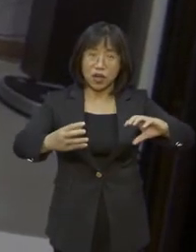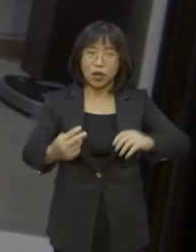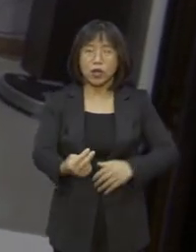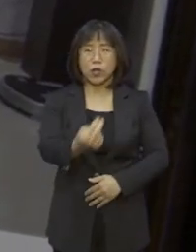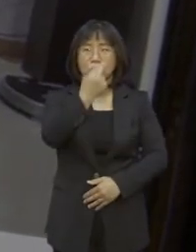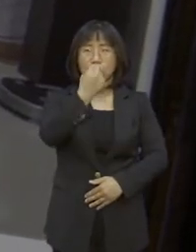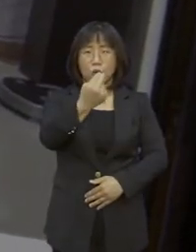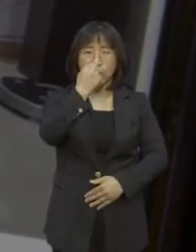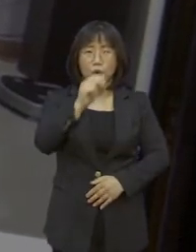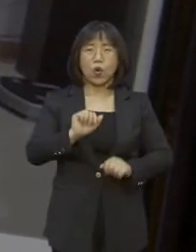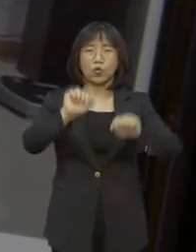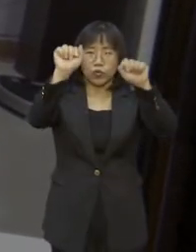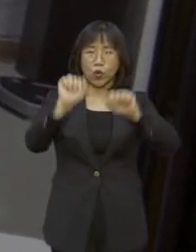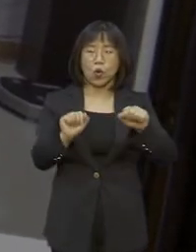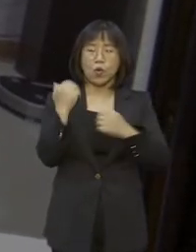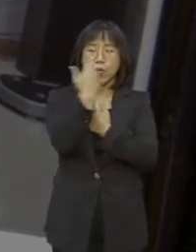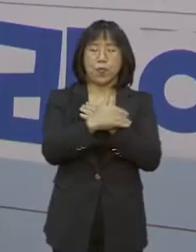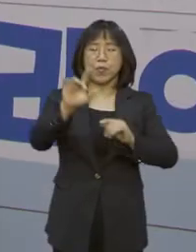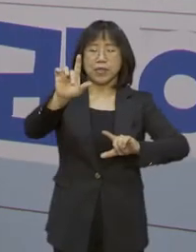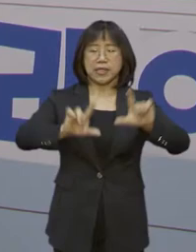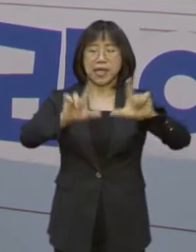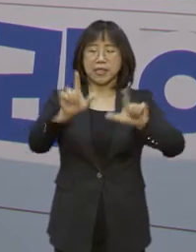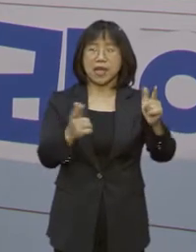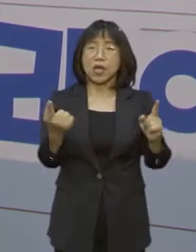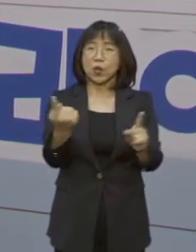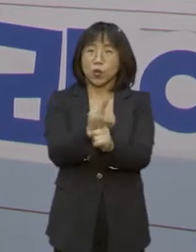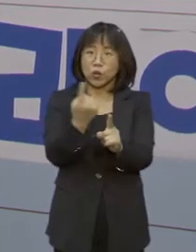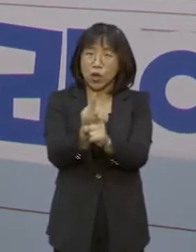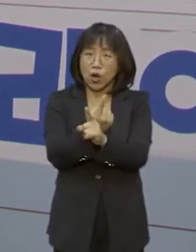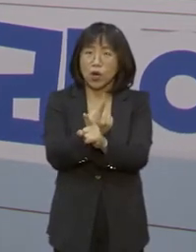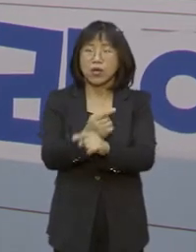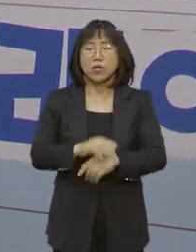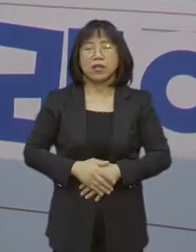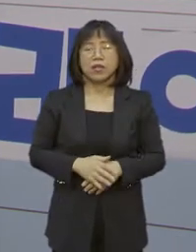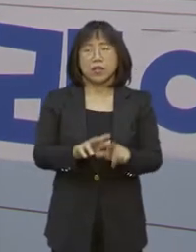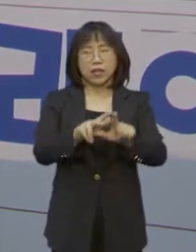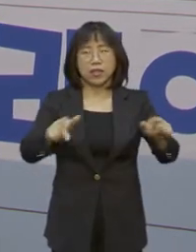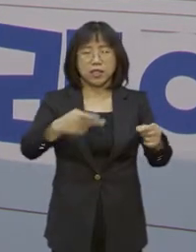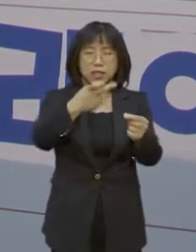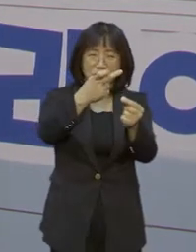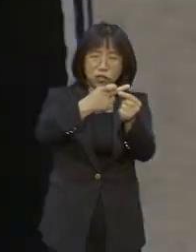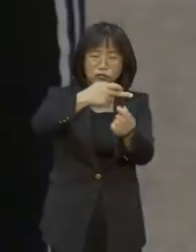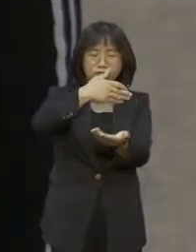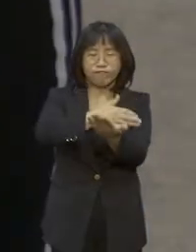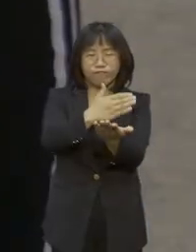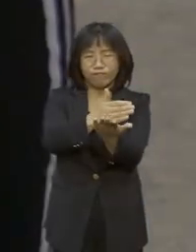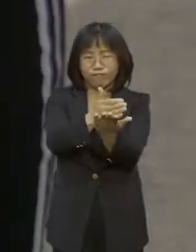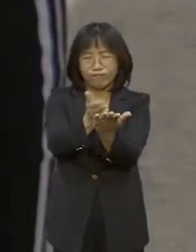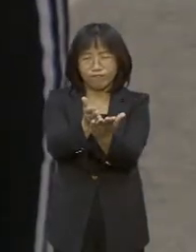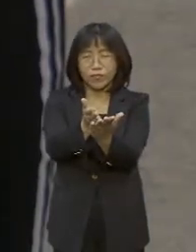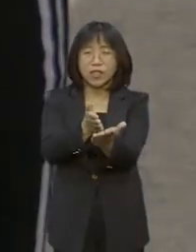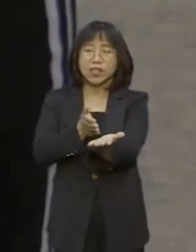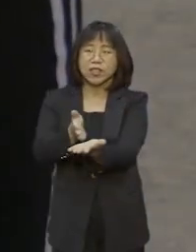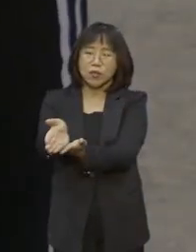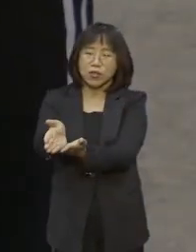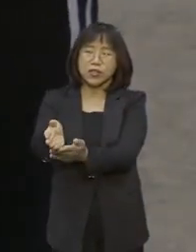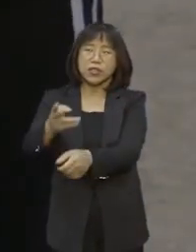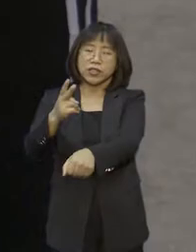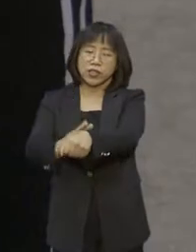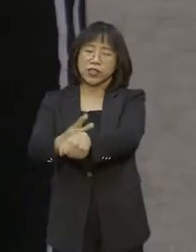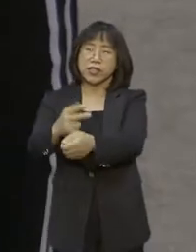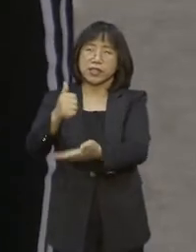운동, 밸런스 코어 운동, 자세 교정 등 주제별 동영상 12편을 전문 강사들과 함께 할 수